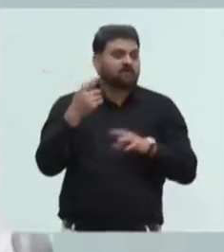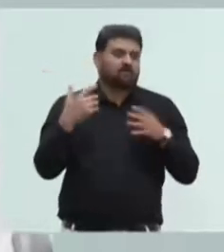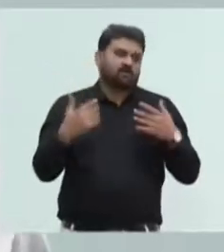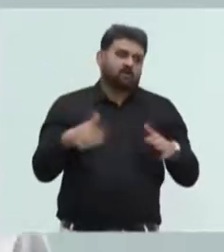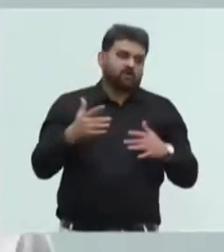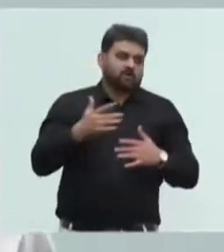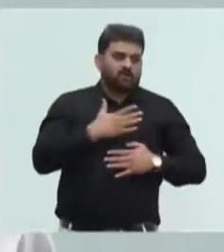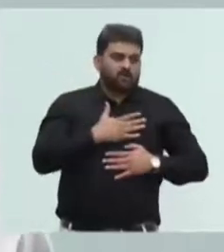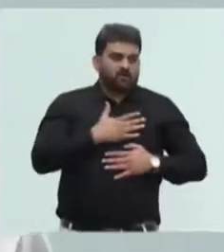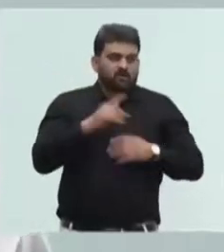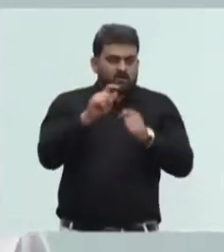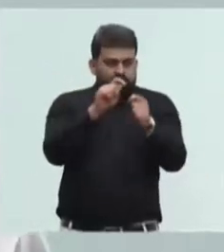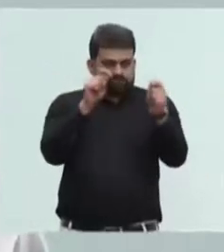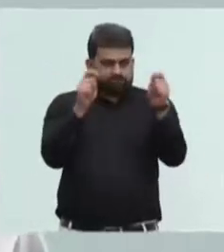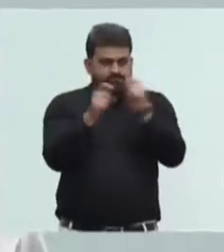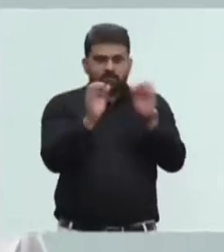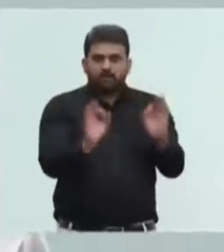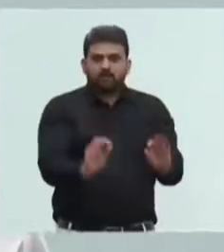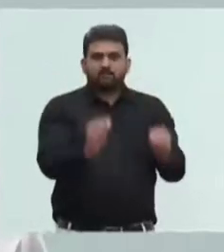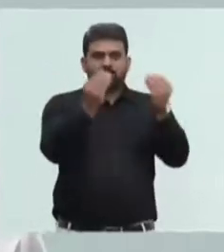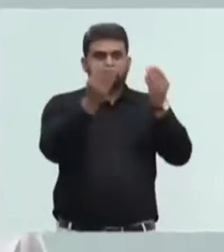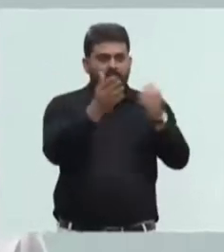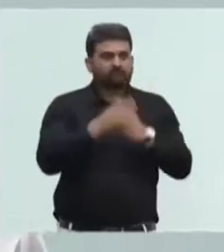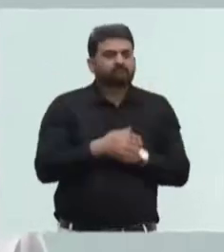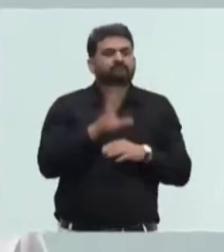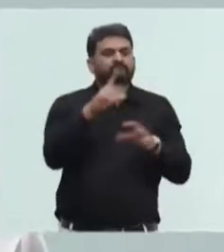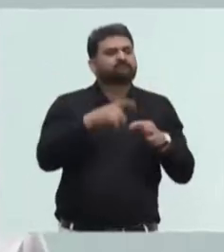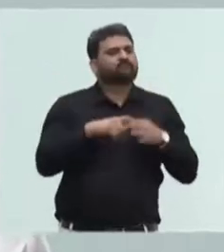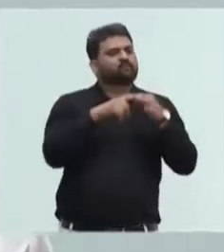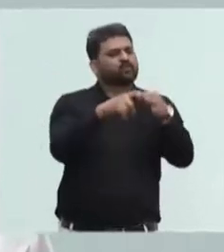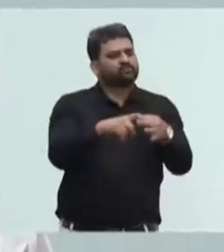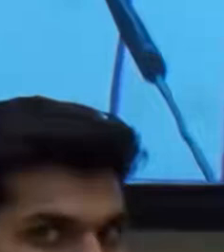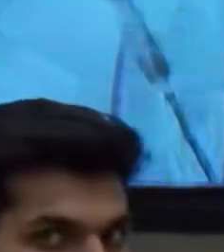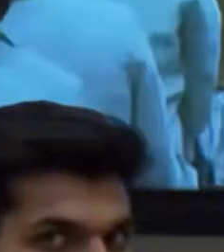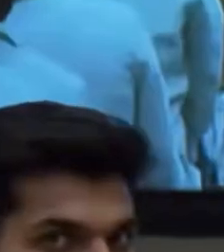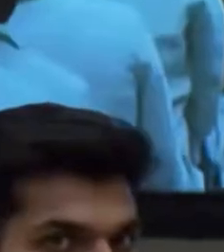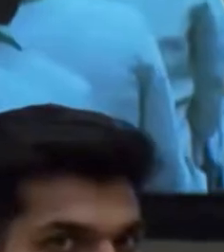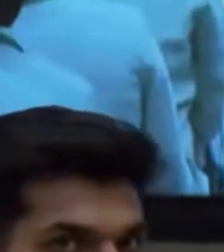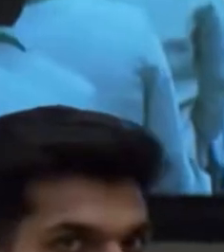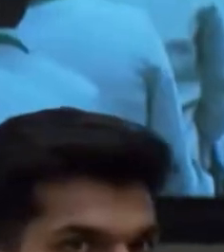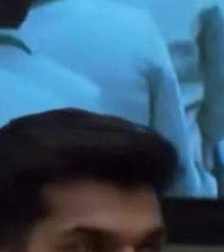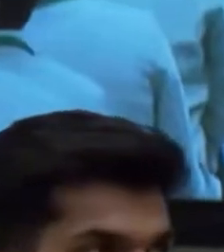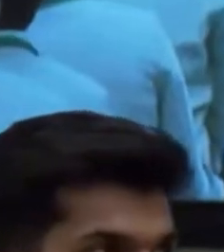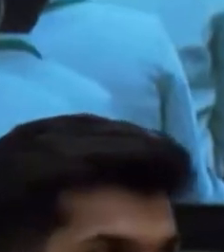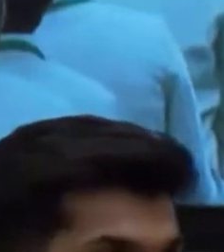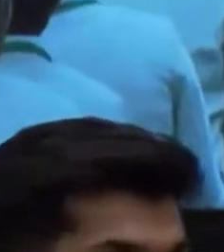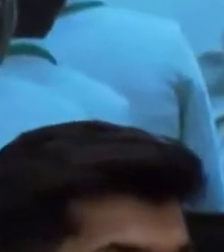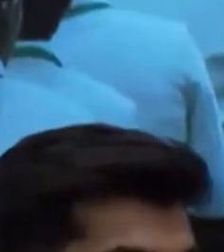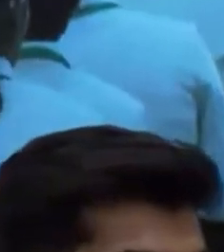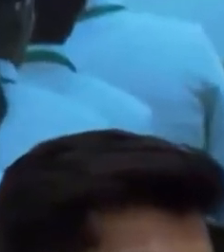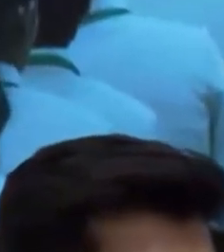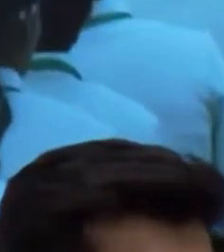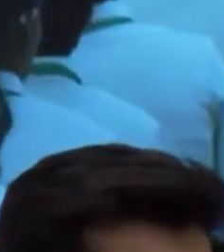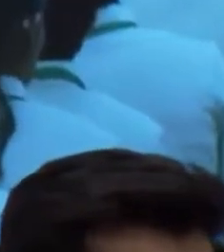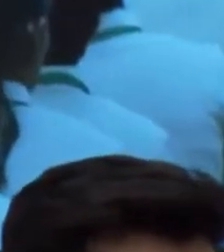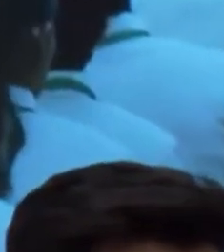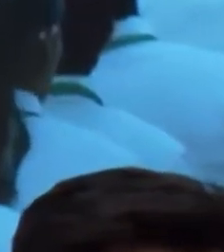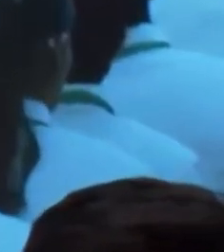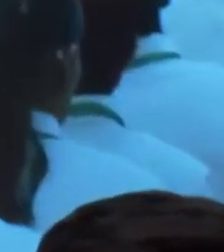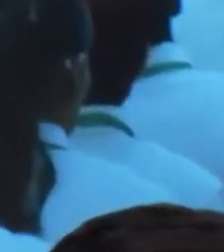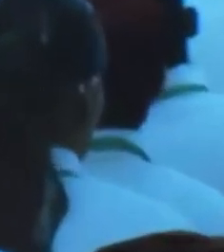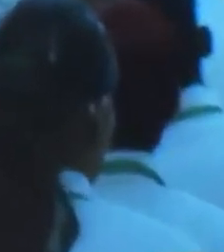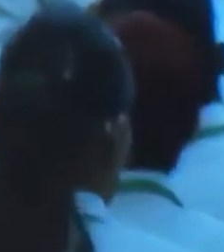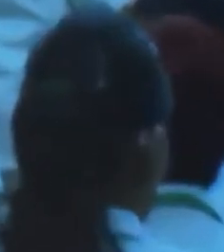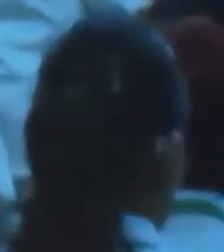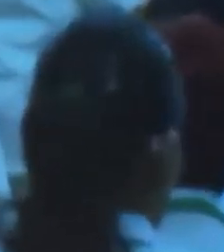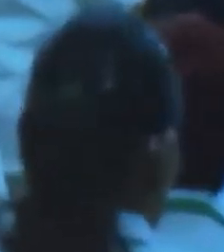बहुत बड़ा बदलाव मैं देख रहा हूँ। अच्छा ये बताओ, आप हो तो पुणे से हैं और पुणे के लोग तो बहुत शुद्ध